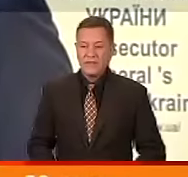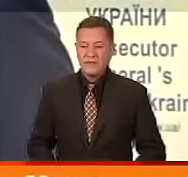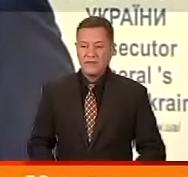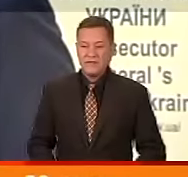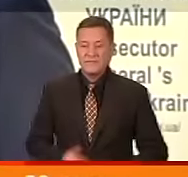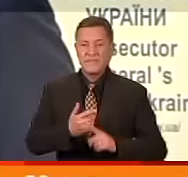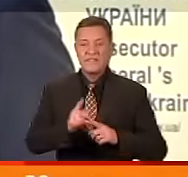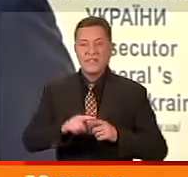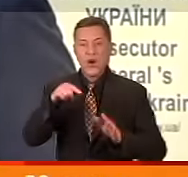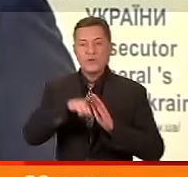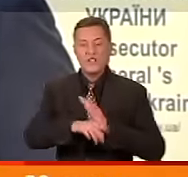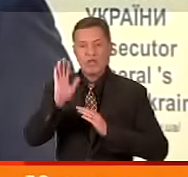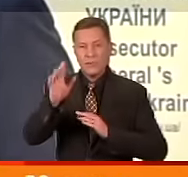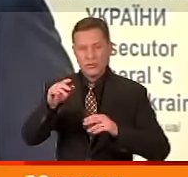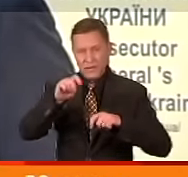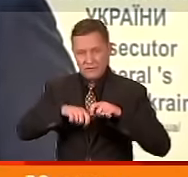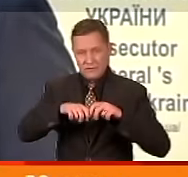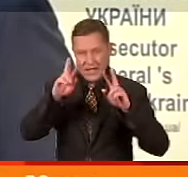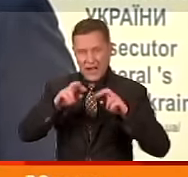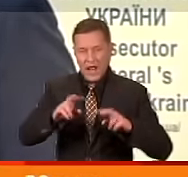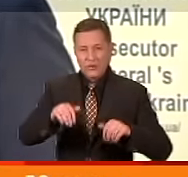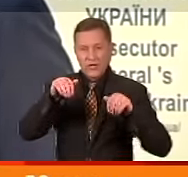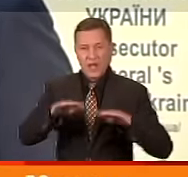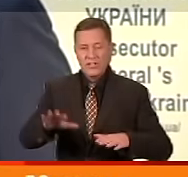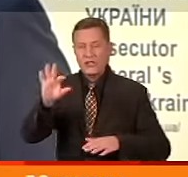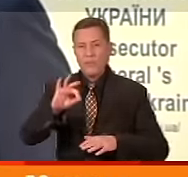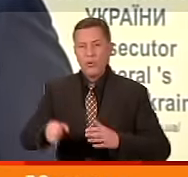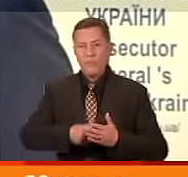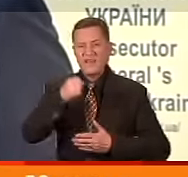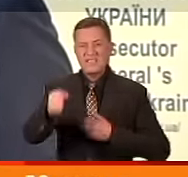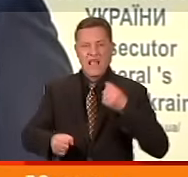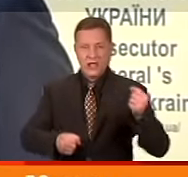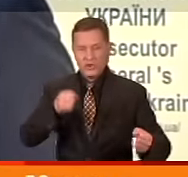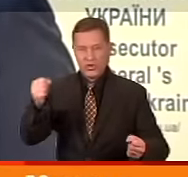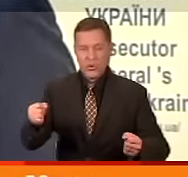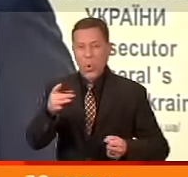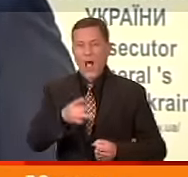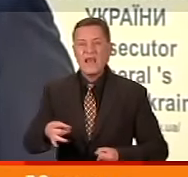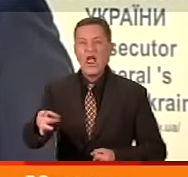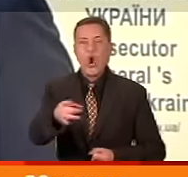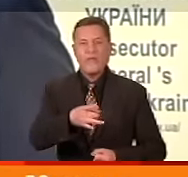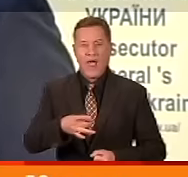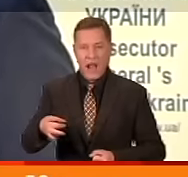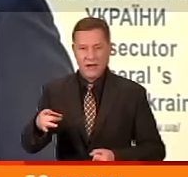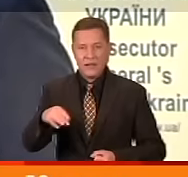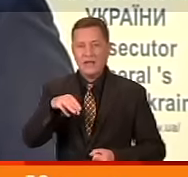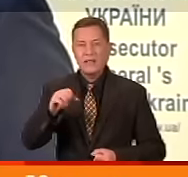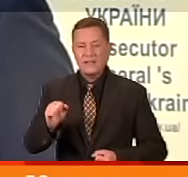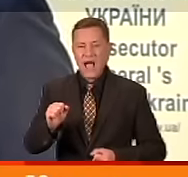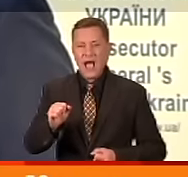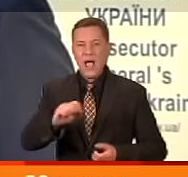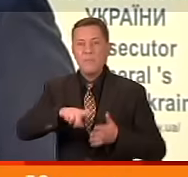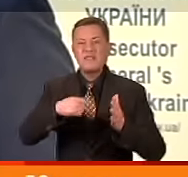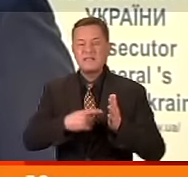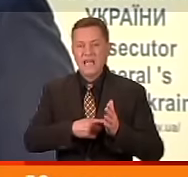Це означає, що буде переглянуто рішення по призначенню регіональних та місцевих